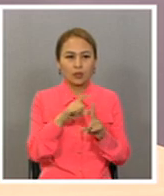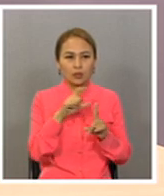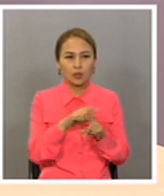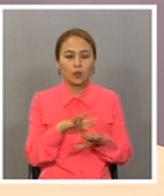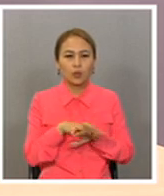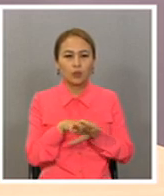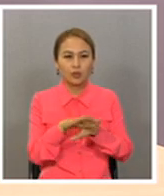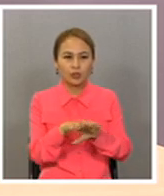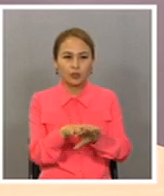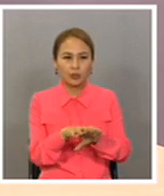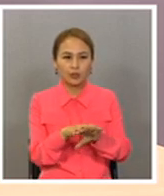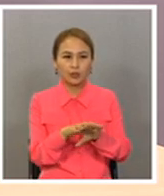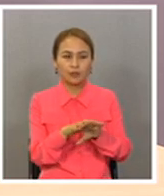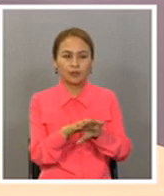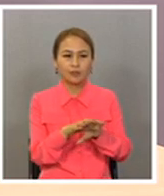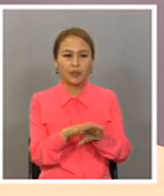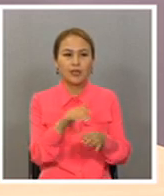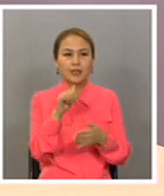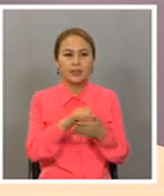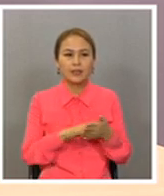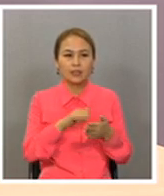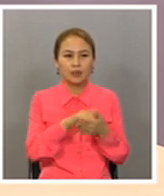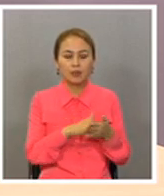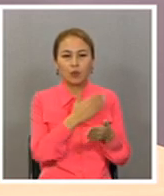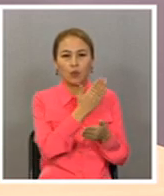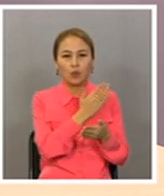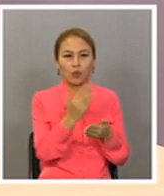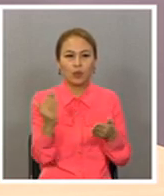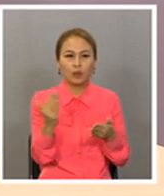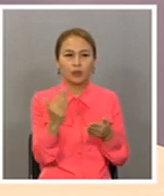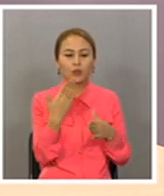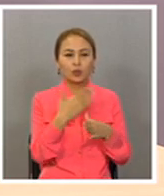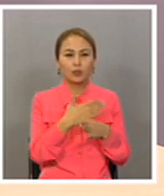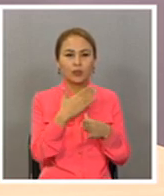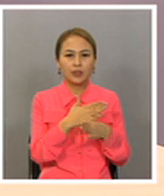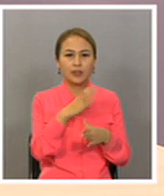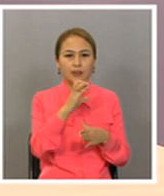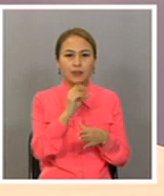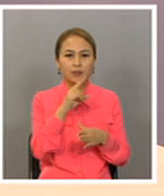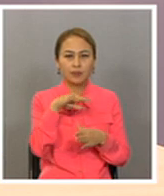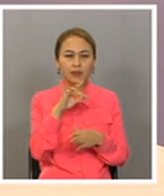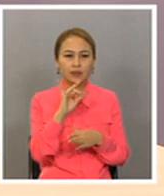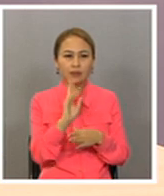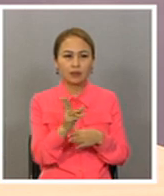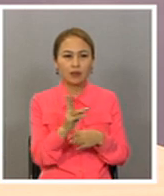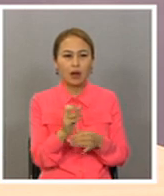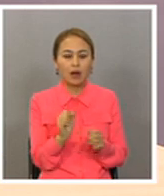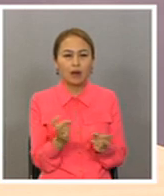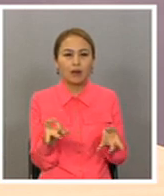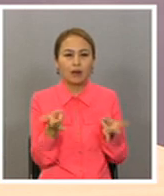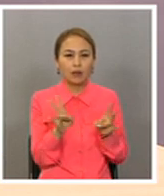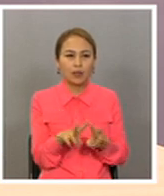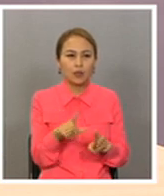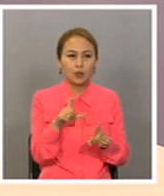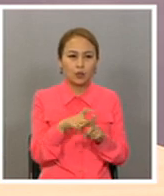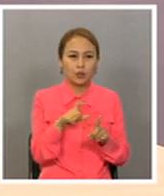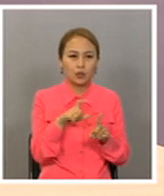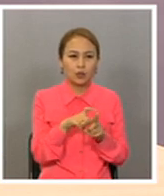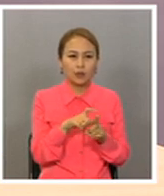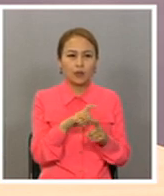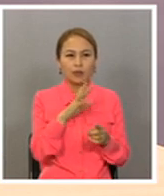өрмекшімен. Себебі ол көмектес септікте тұр. Ал қалған сөздер